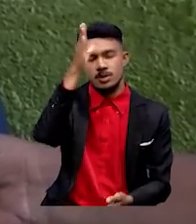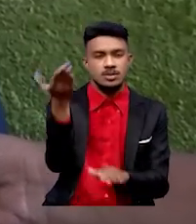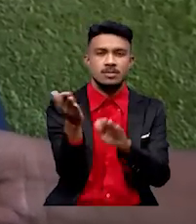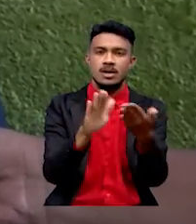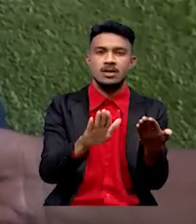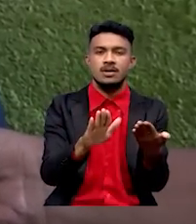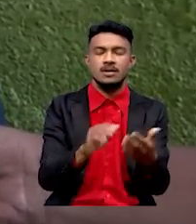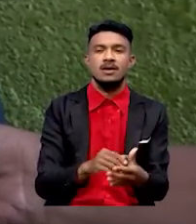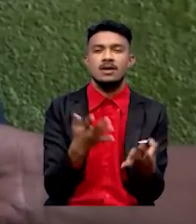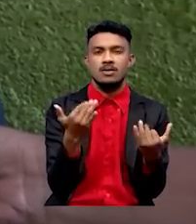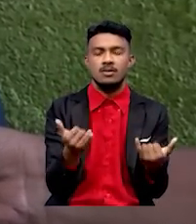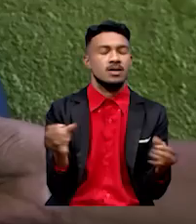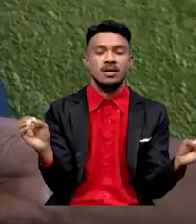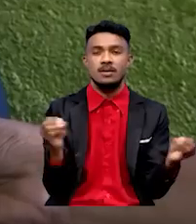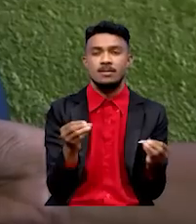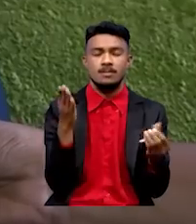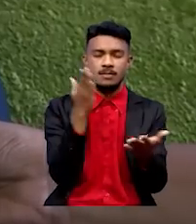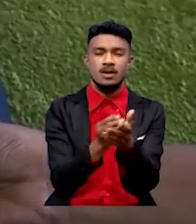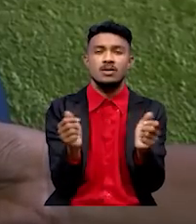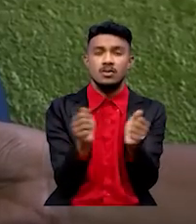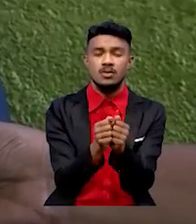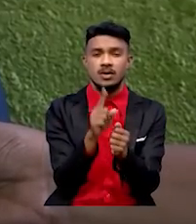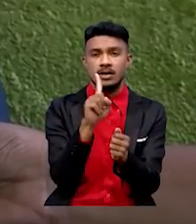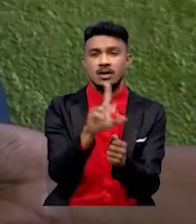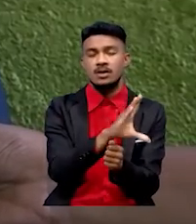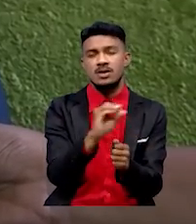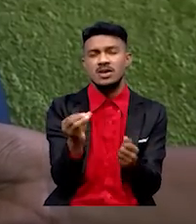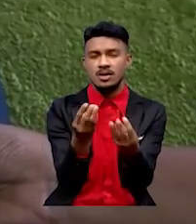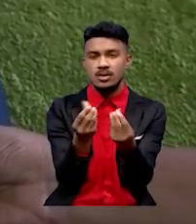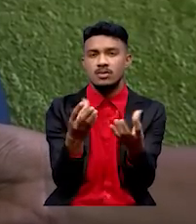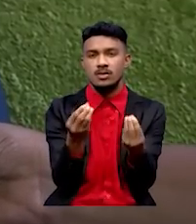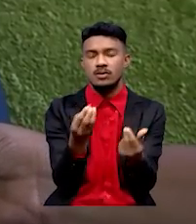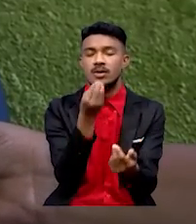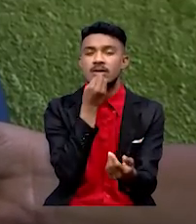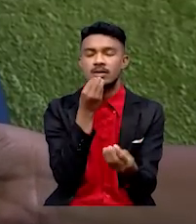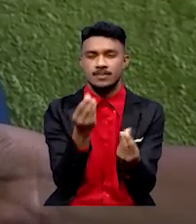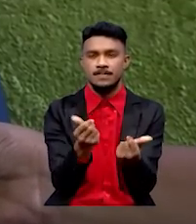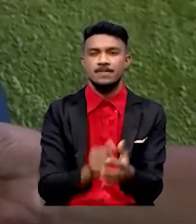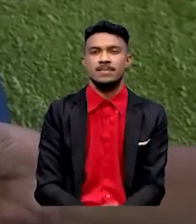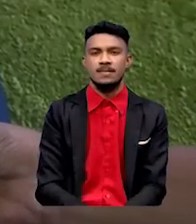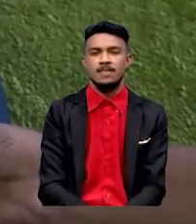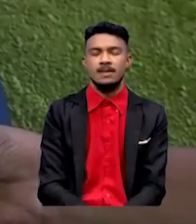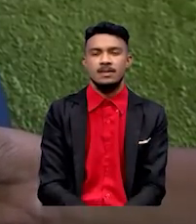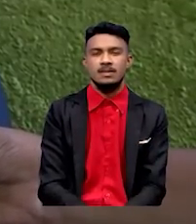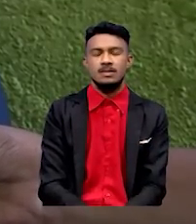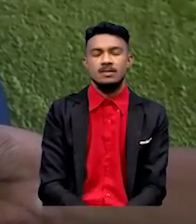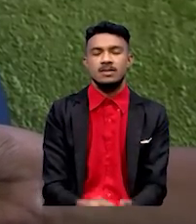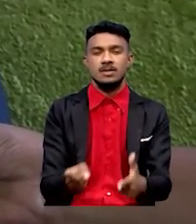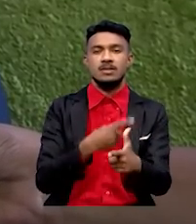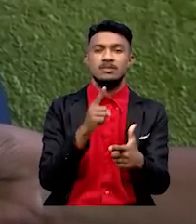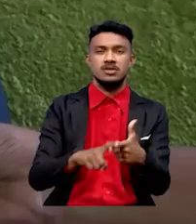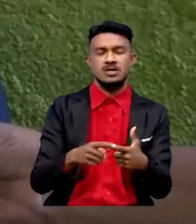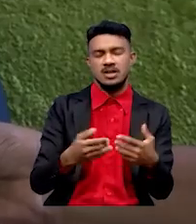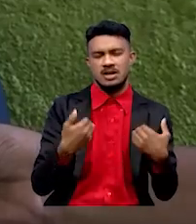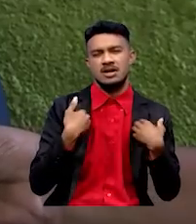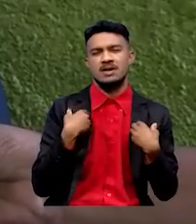Ne bel para hoide ne ana. Ani masa falta itu a. Dia kida mai iya, dia kida mai la